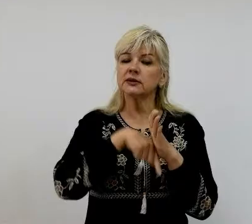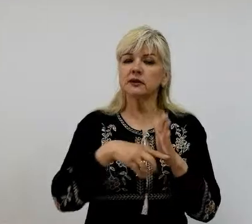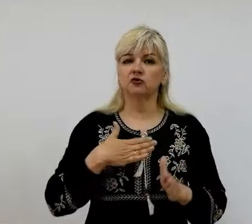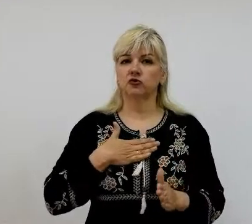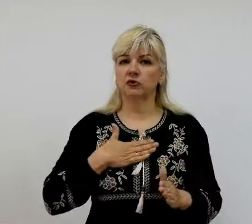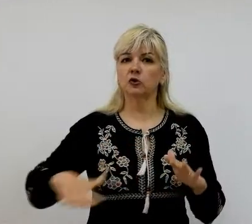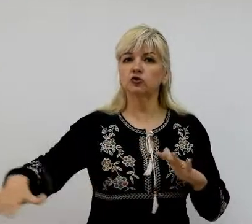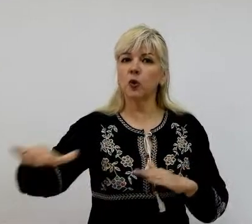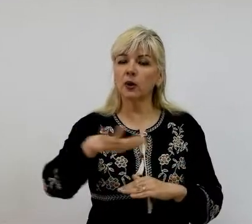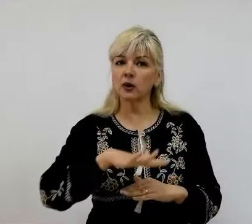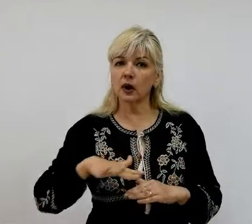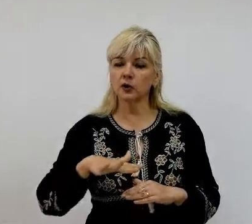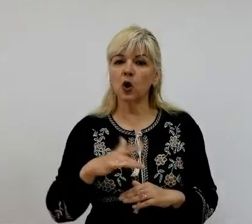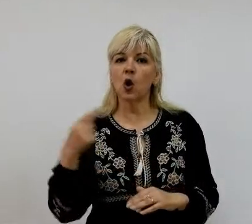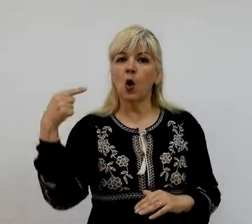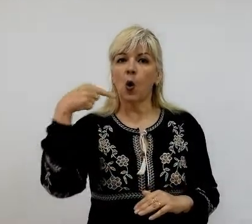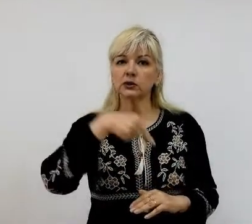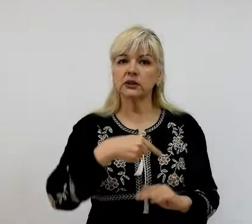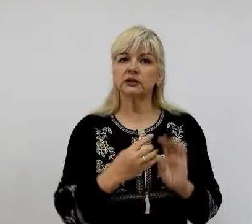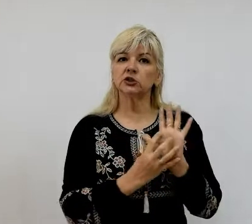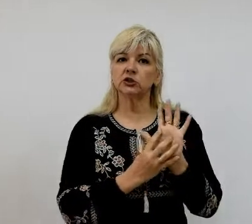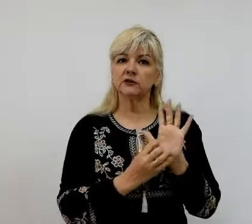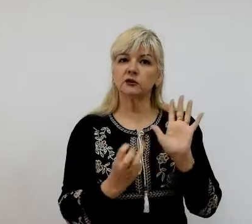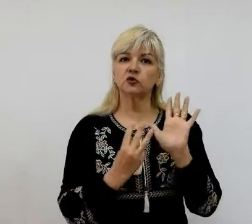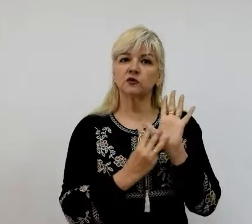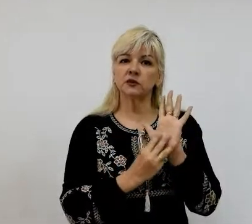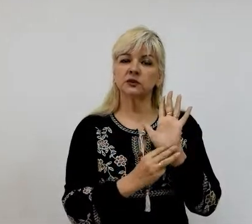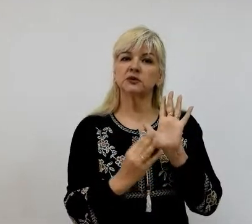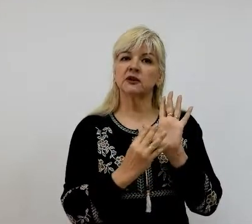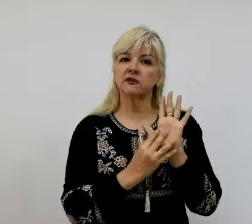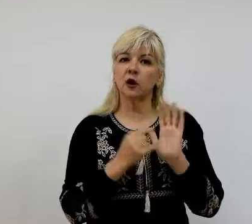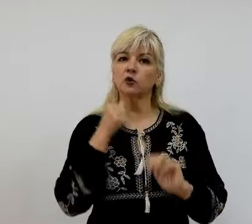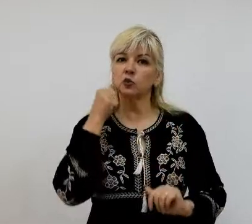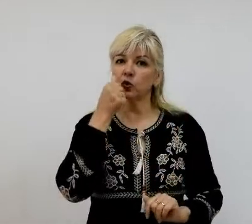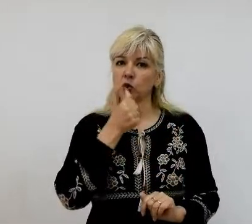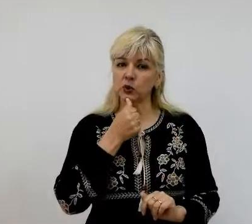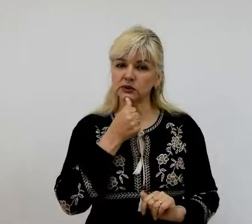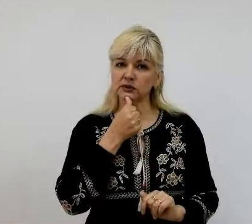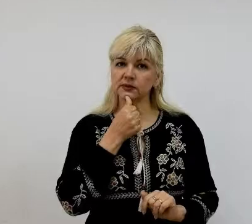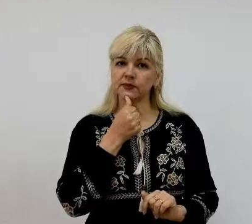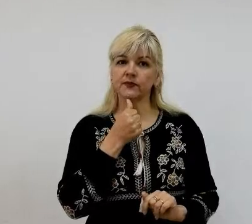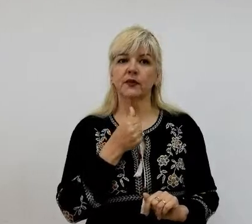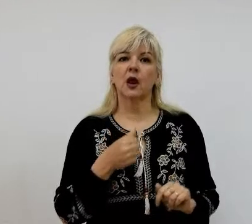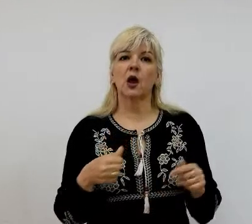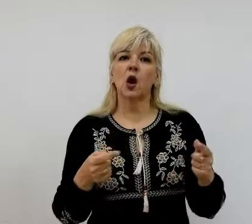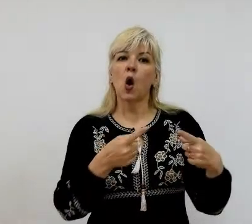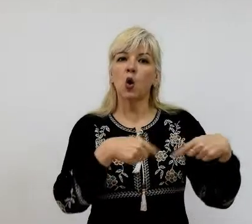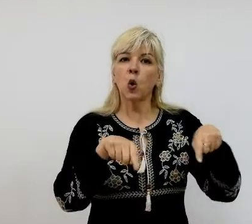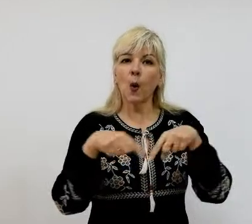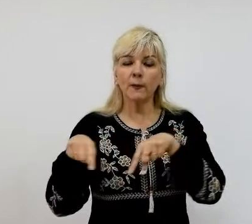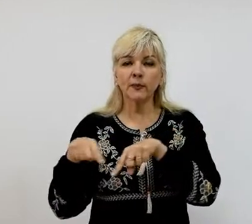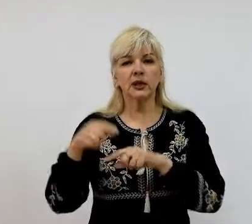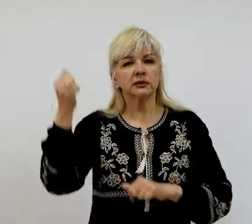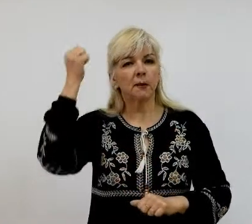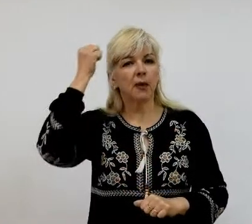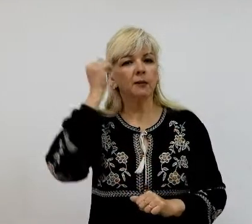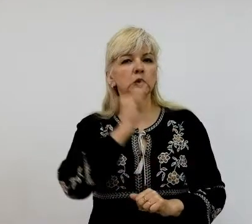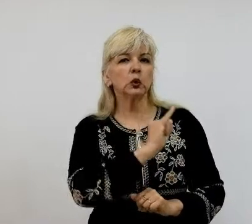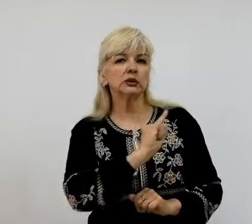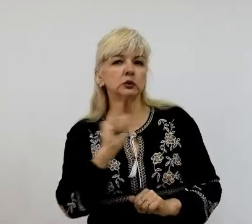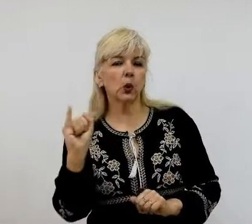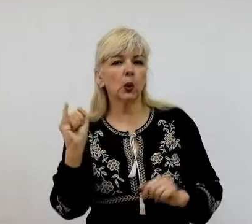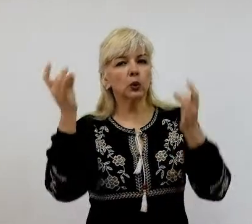урочища Холодний Яр оголошено державним історико-культурним заповідником. У 1995